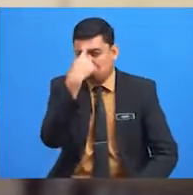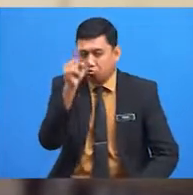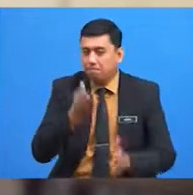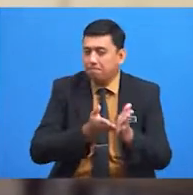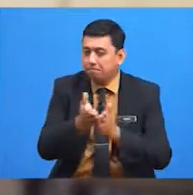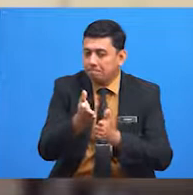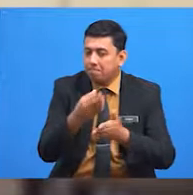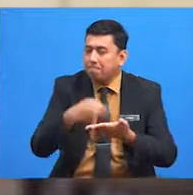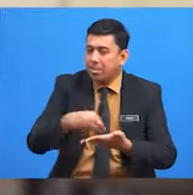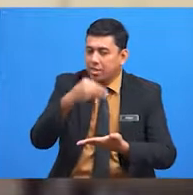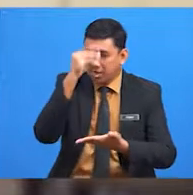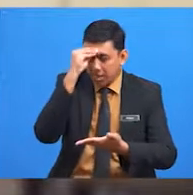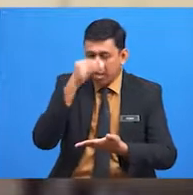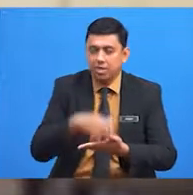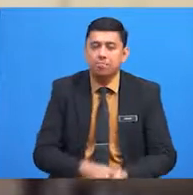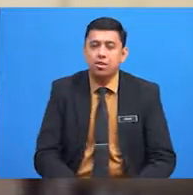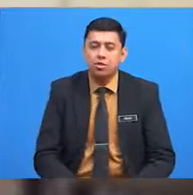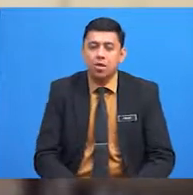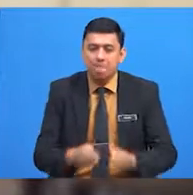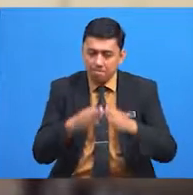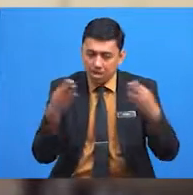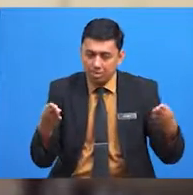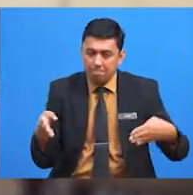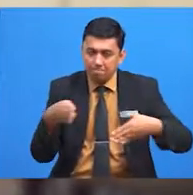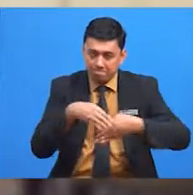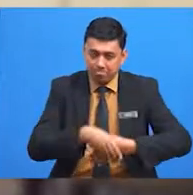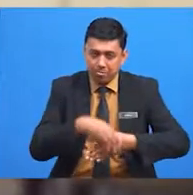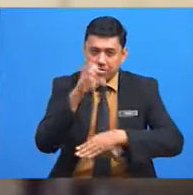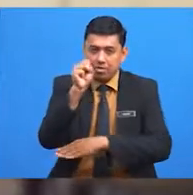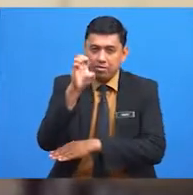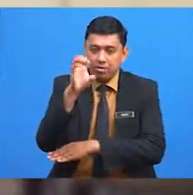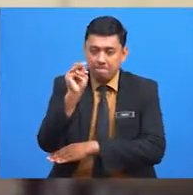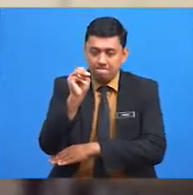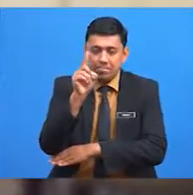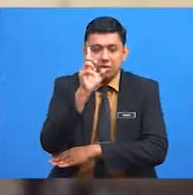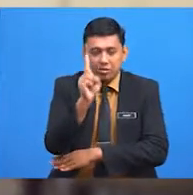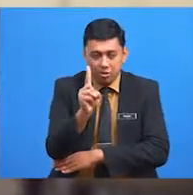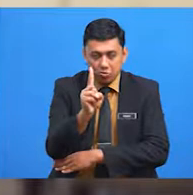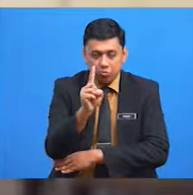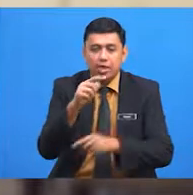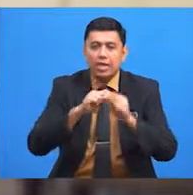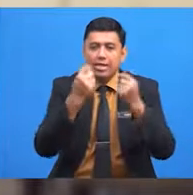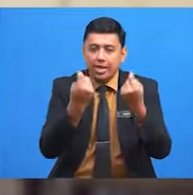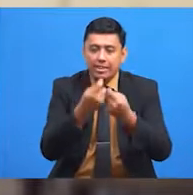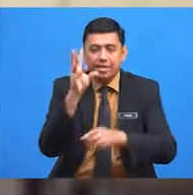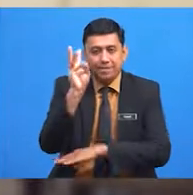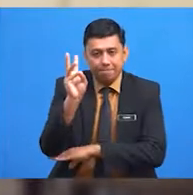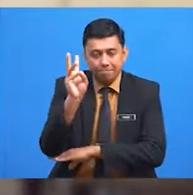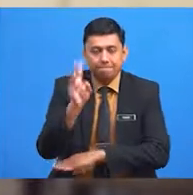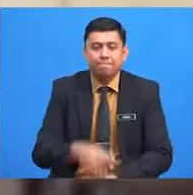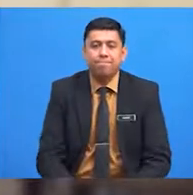meneruskan pembelajaran Bahasa Melayu semester 1 tingkatan 6.